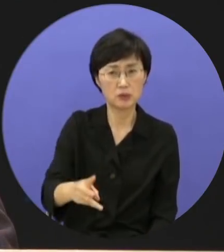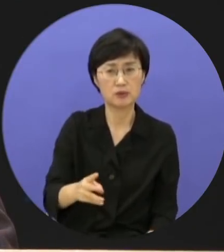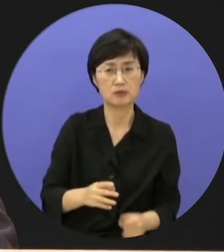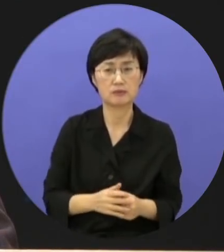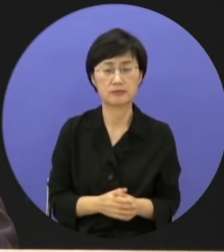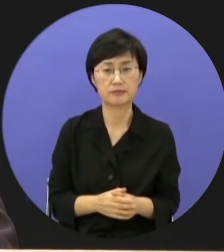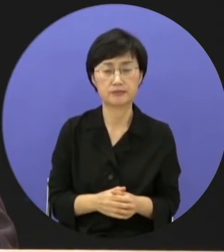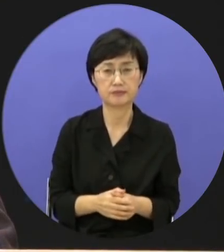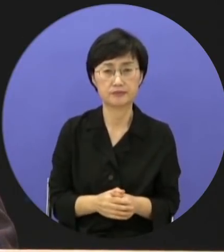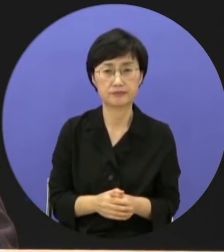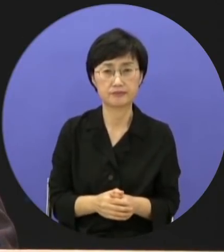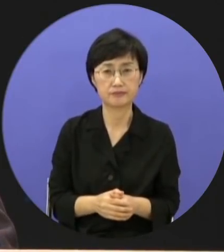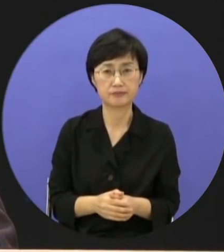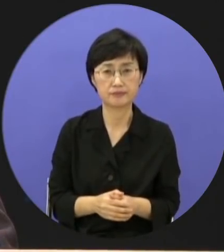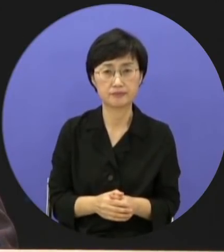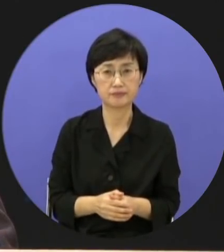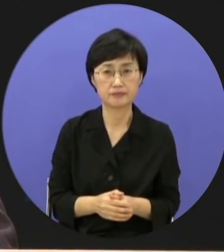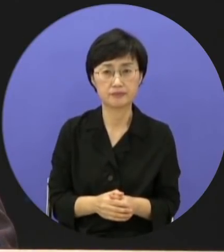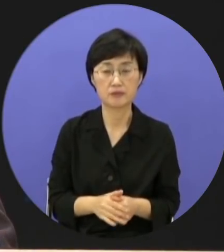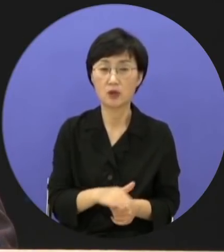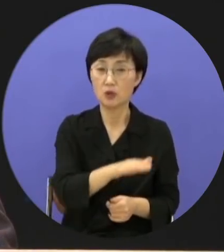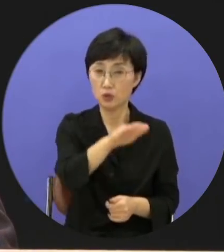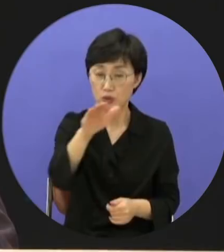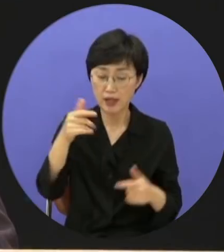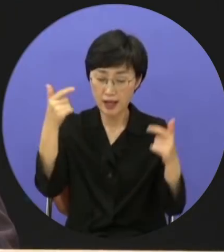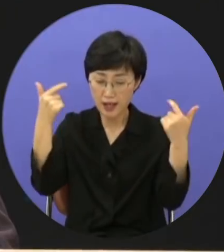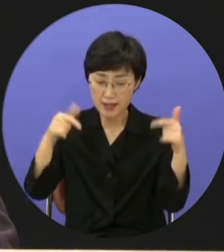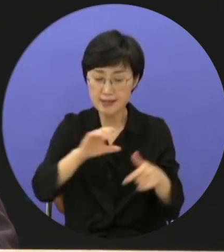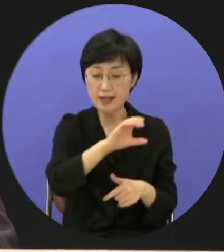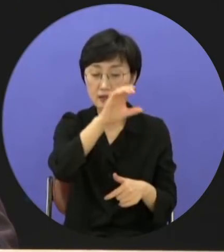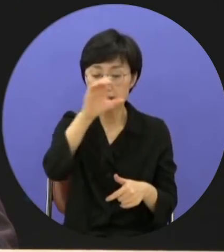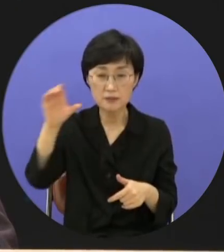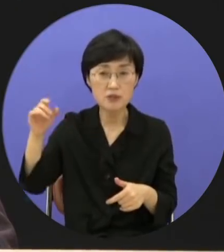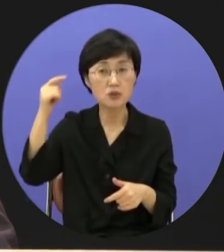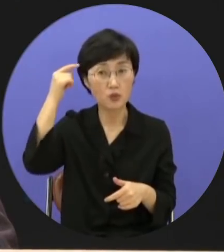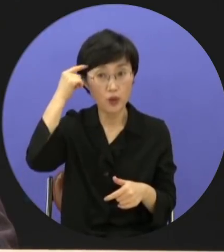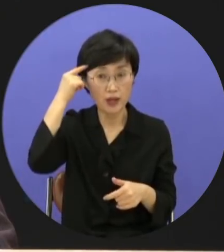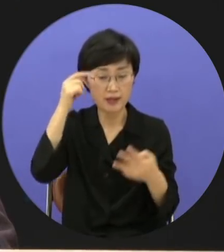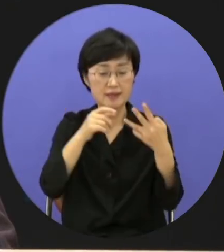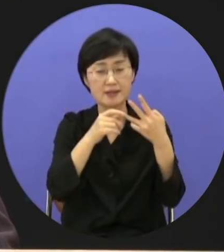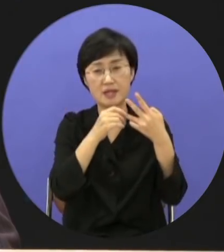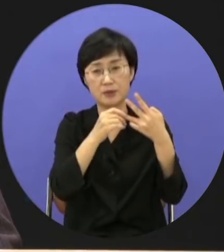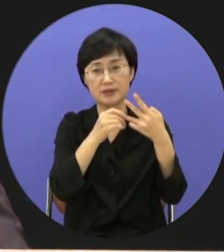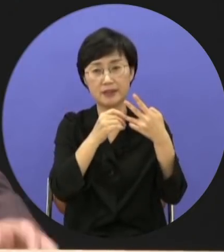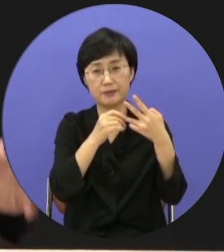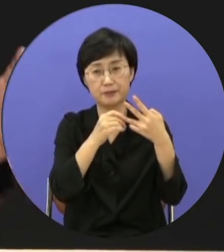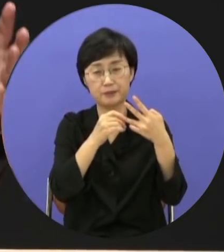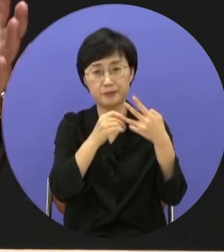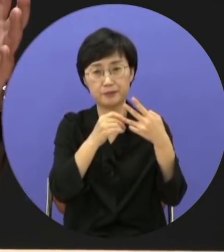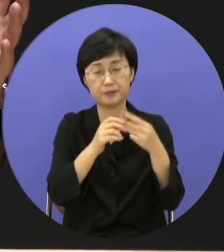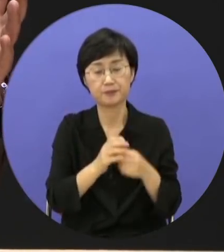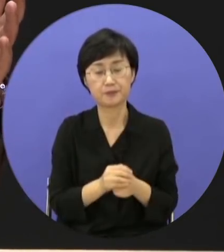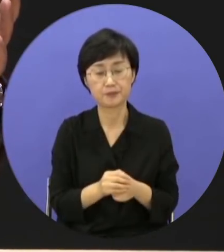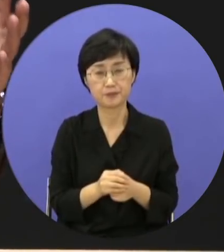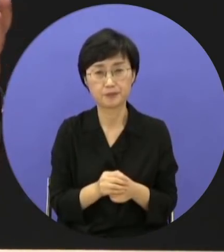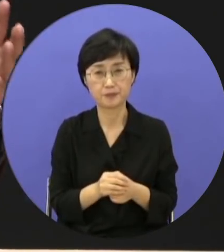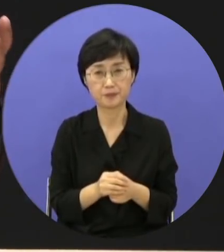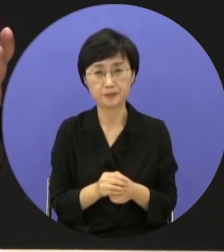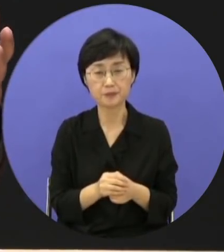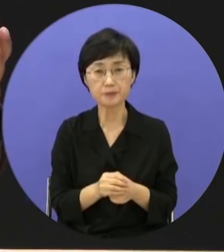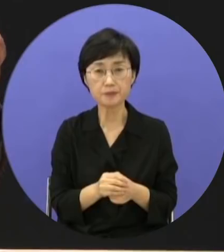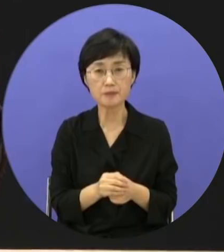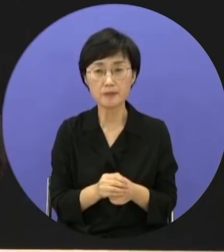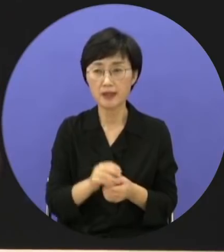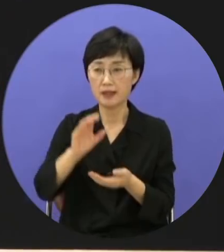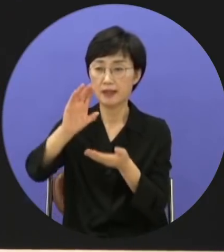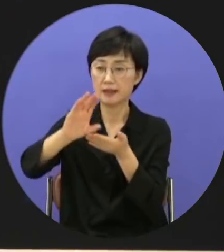give to us his word. 왜 항상 크리스마스냐? Then why is it always Christmas? 세 번째 이유입니다. The third reason for that. 그